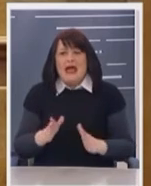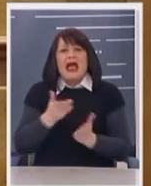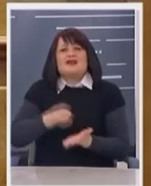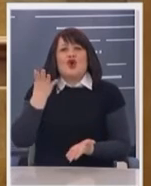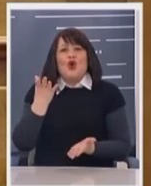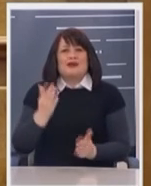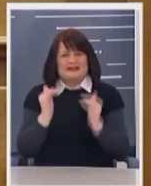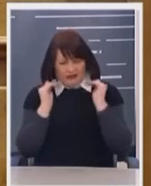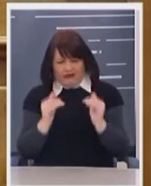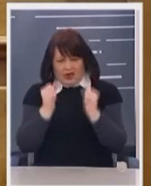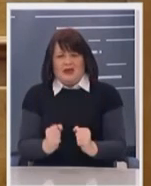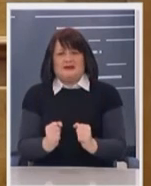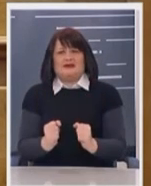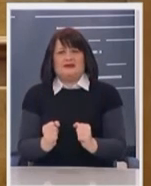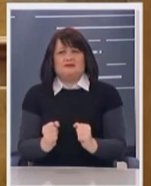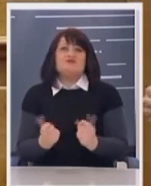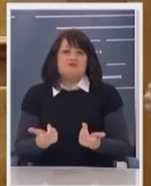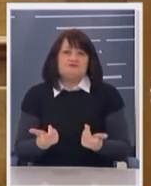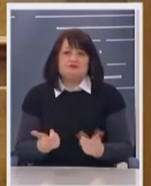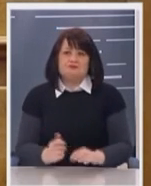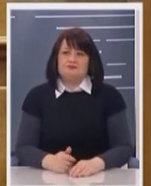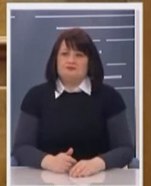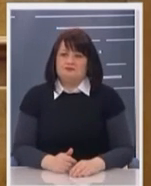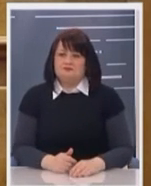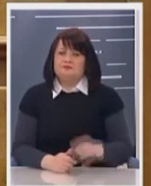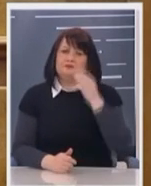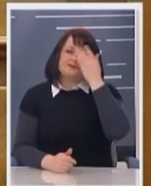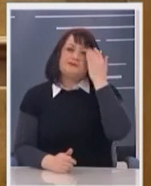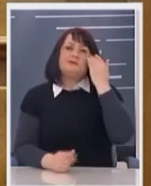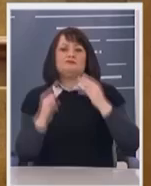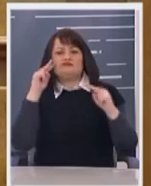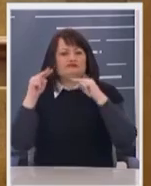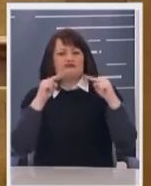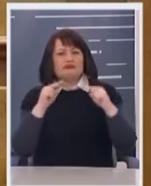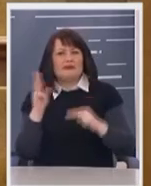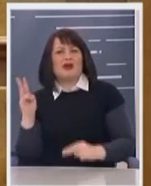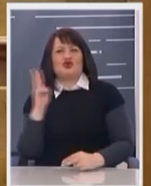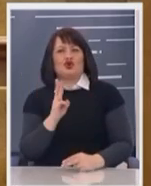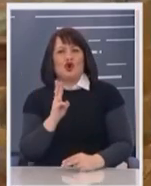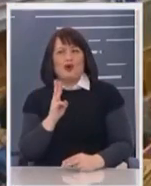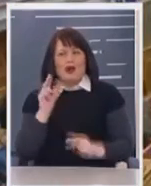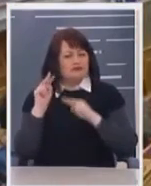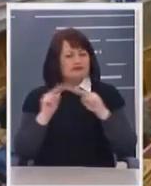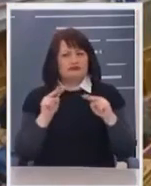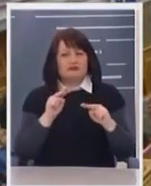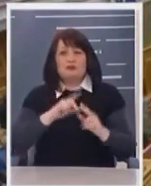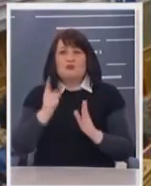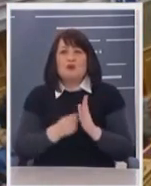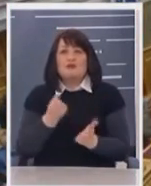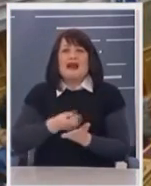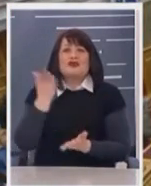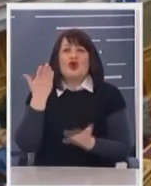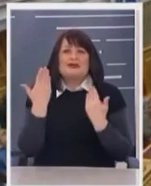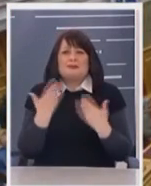για πρώτη φορά κάτω από την διαρκή παρακολούθηση και των θεσμών και τη συνεννόηση, για πρώτη φορά έγινε αυτό στην